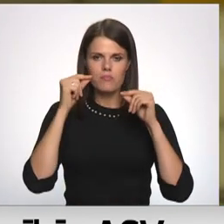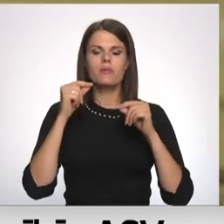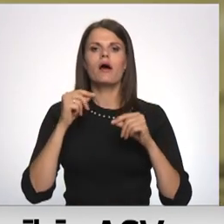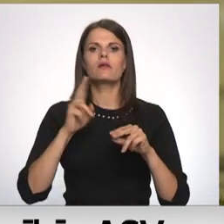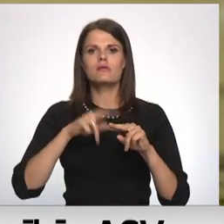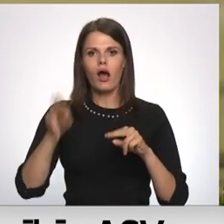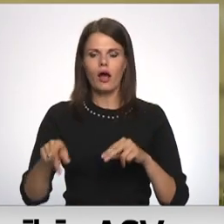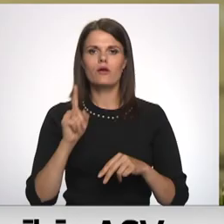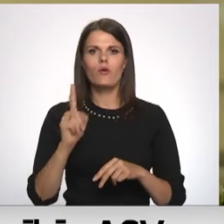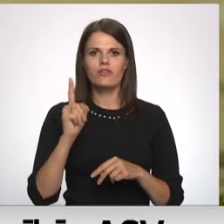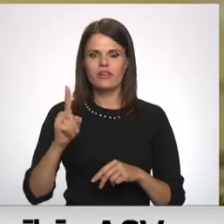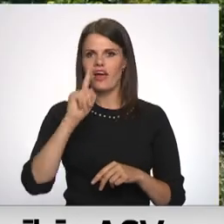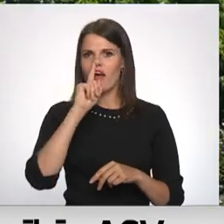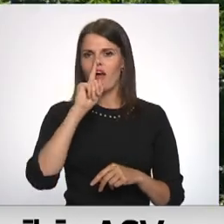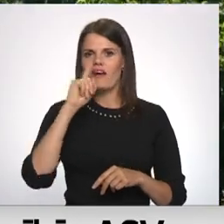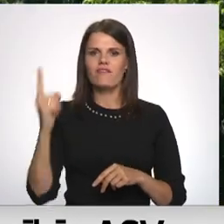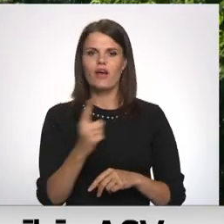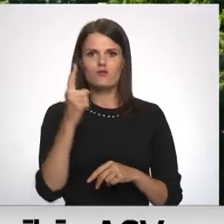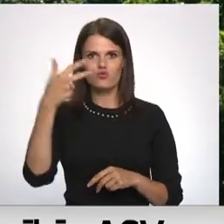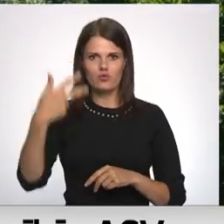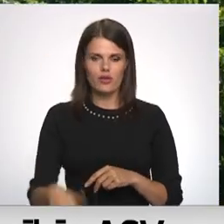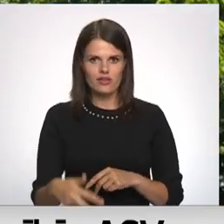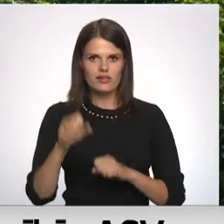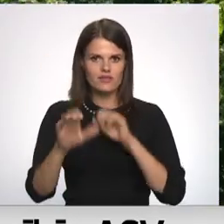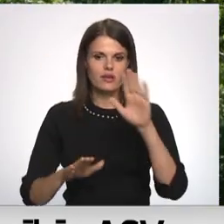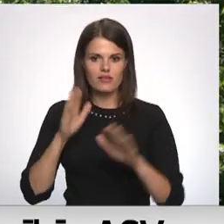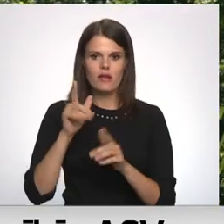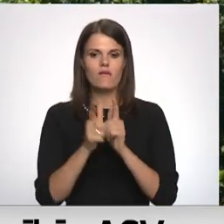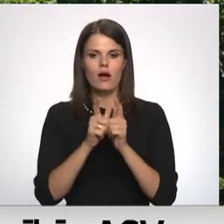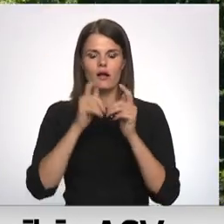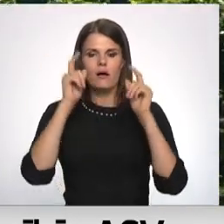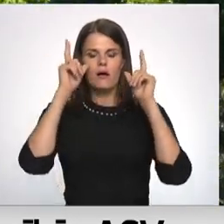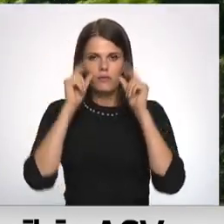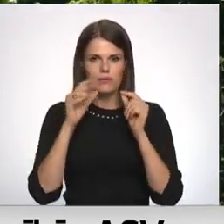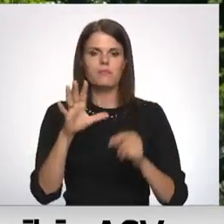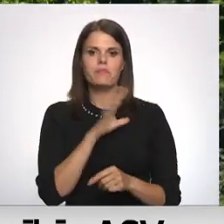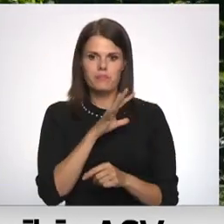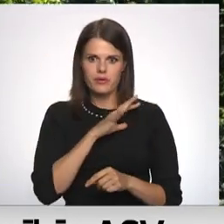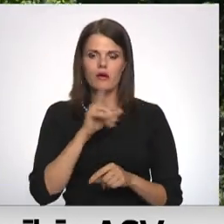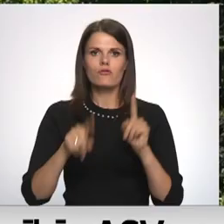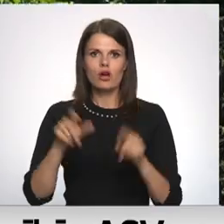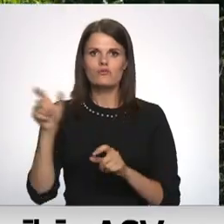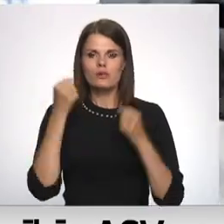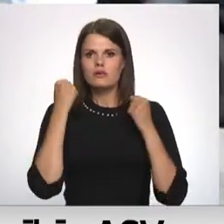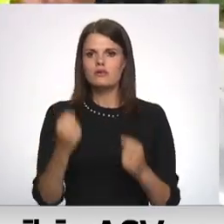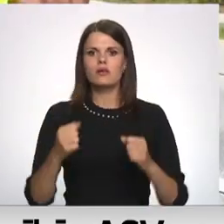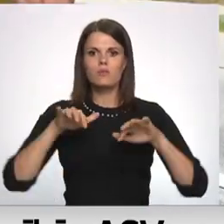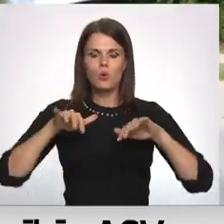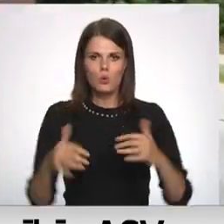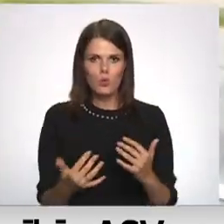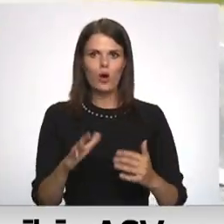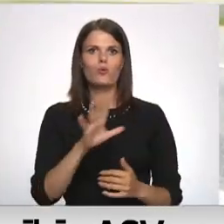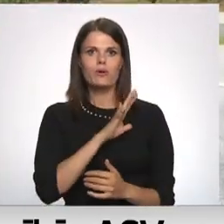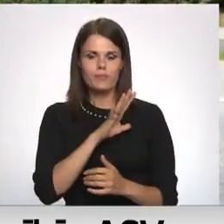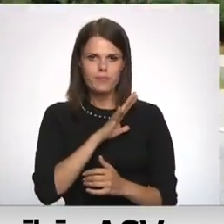atvēlot kādu pusotru stundu. Gadījies uz riteņa arī iemigt. Arvis neslēpj, ka bijis brīdis, kad nogrums tik ļoti ņēmis